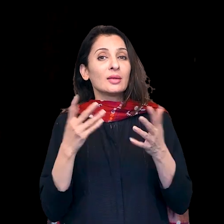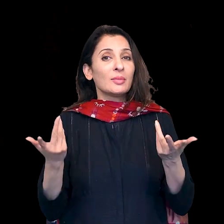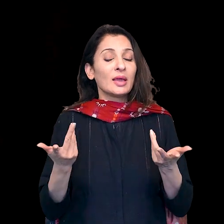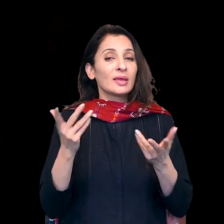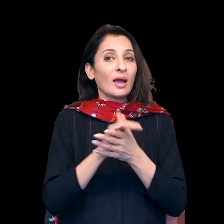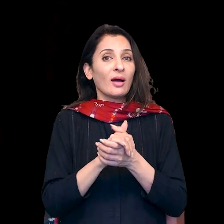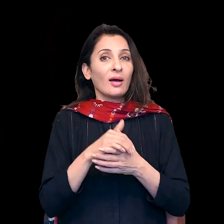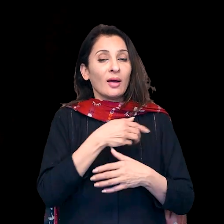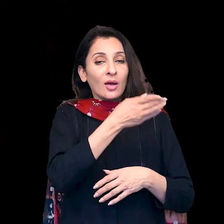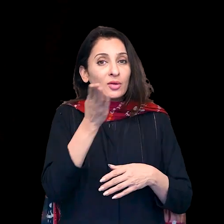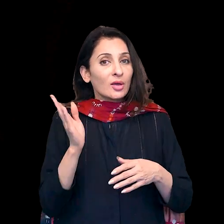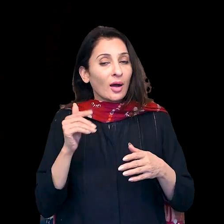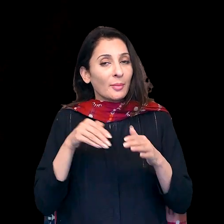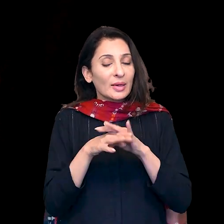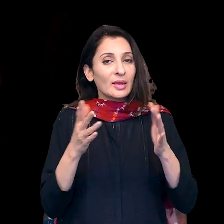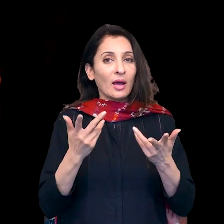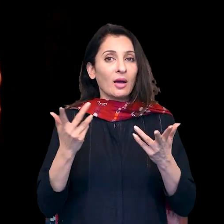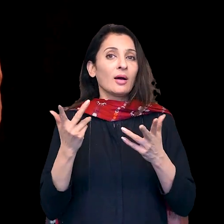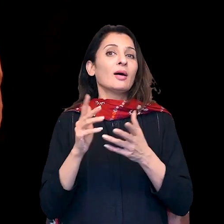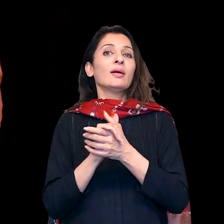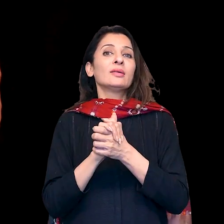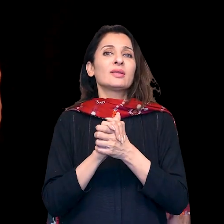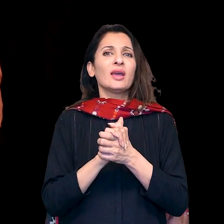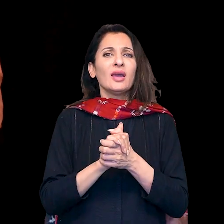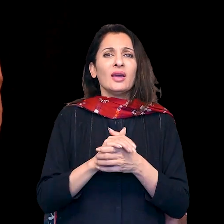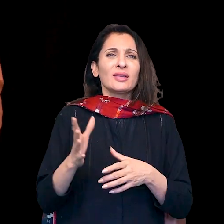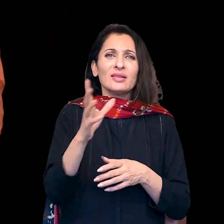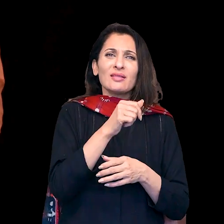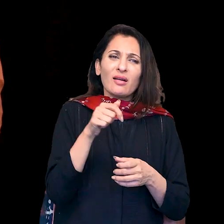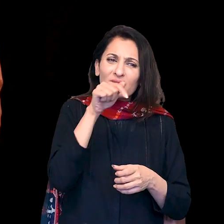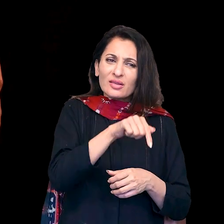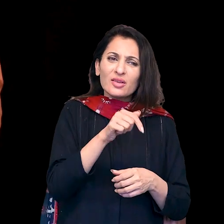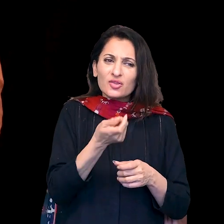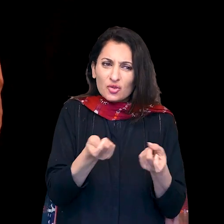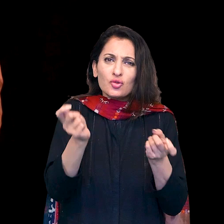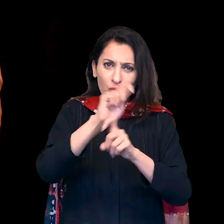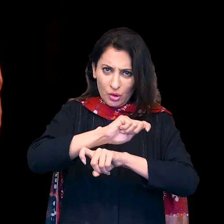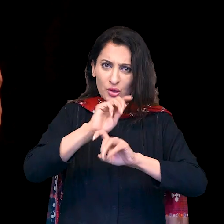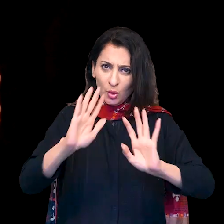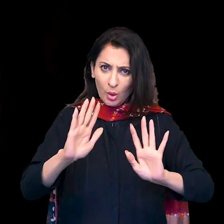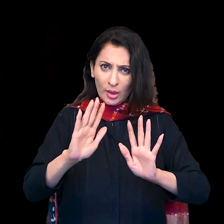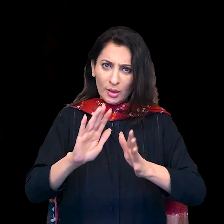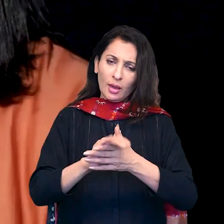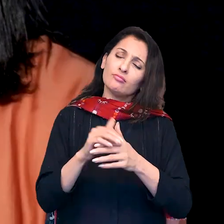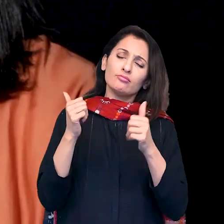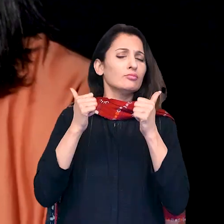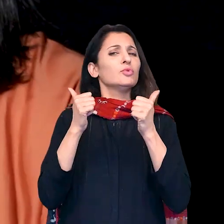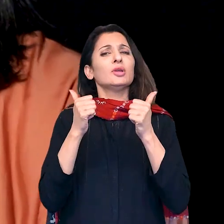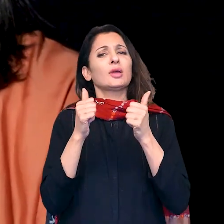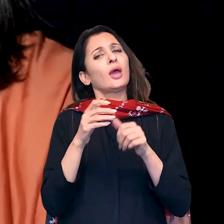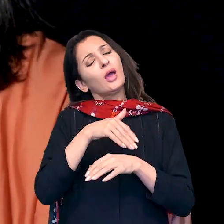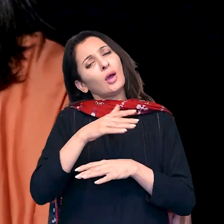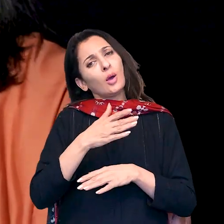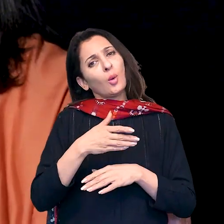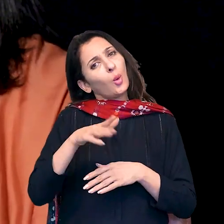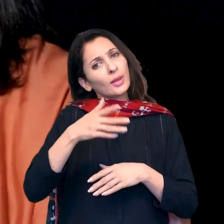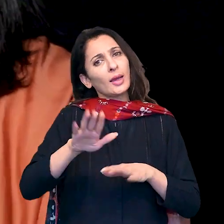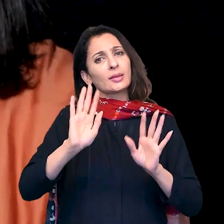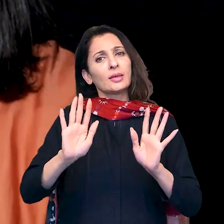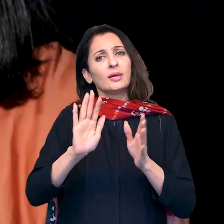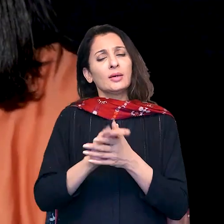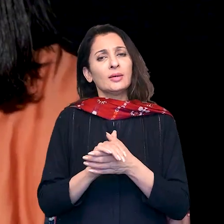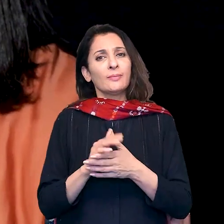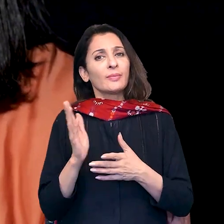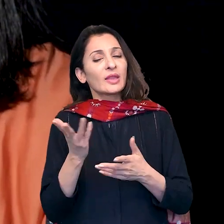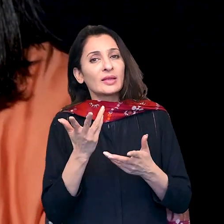tell us, okay, once you get married, this thing may change, this thing may go away, something you don't like about. जैसे often औरतों को